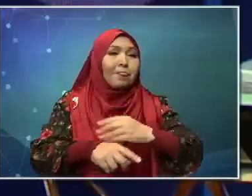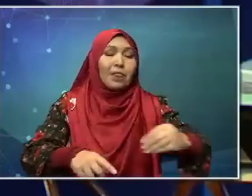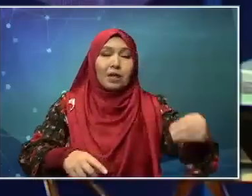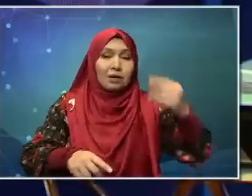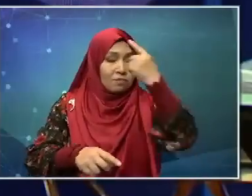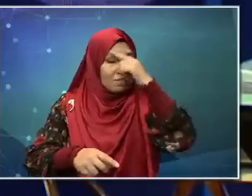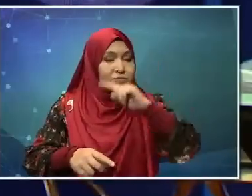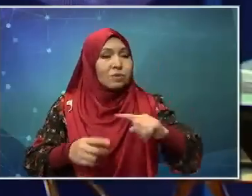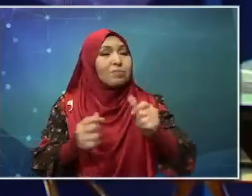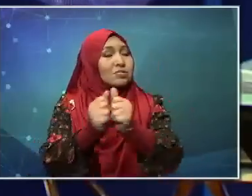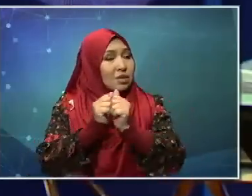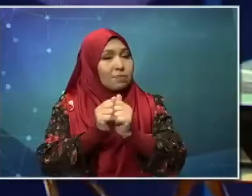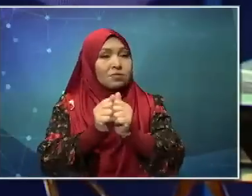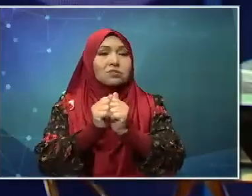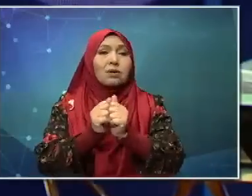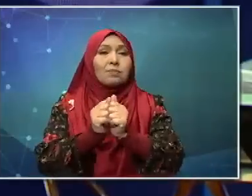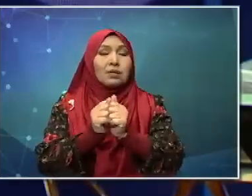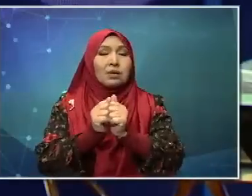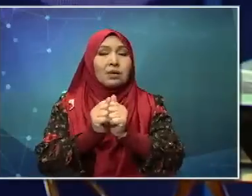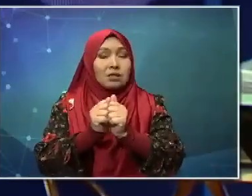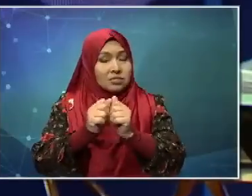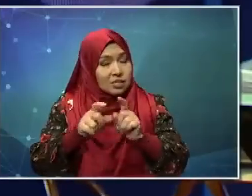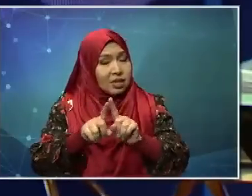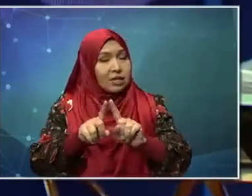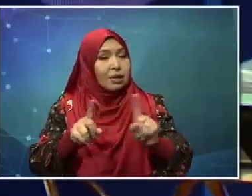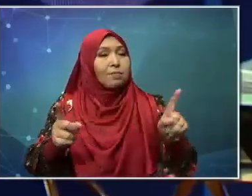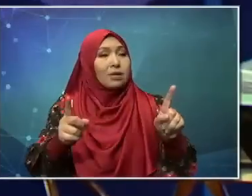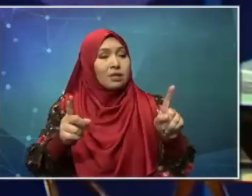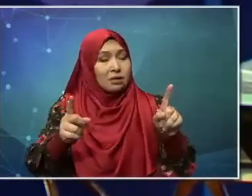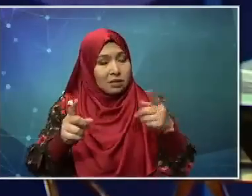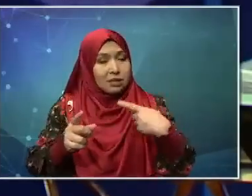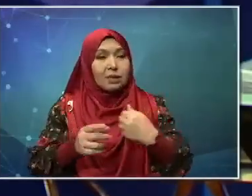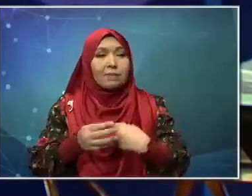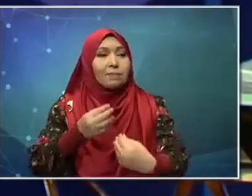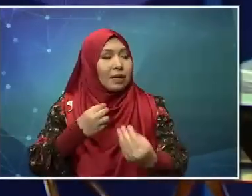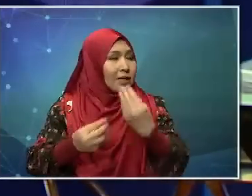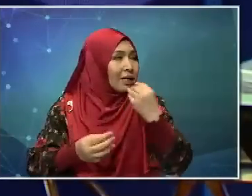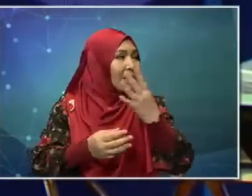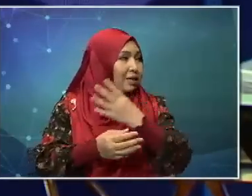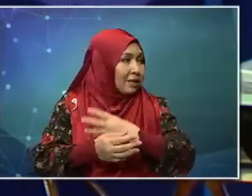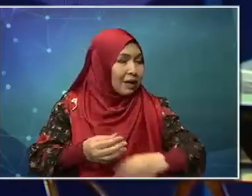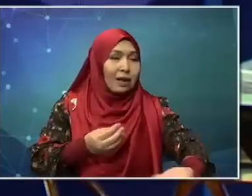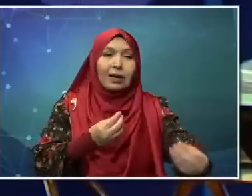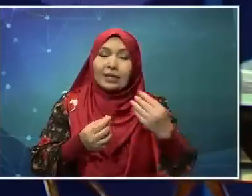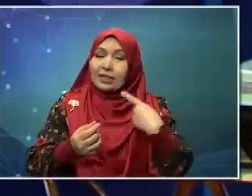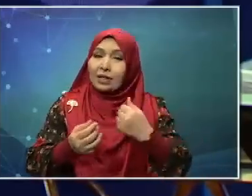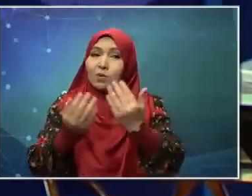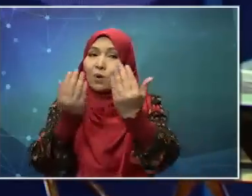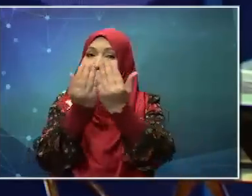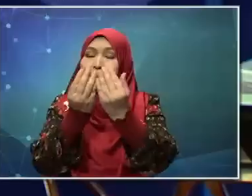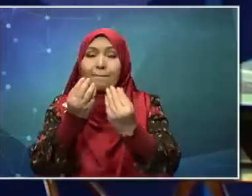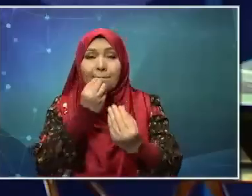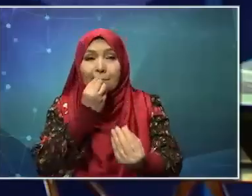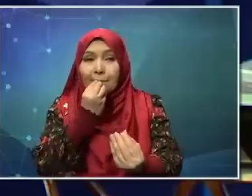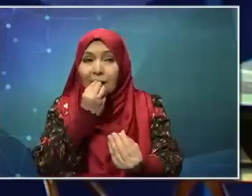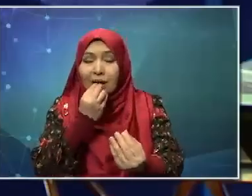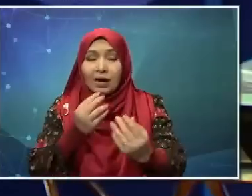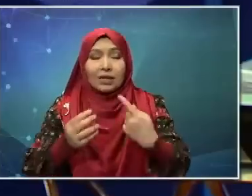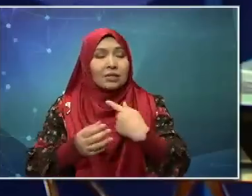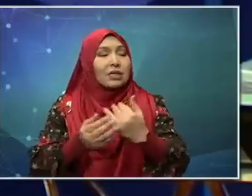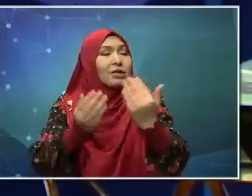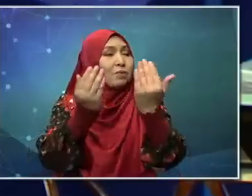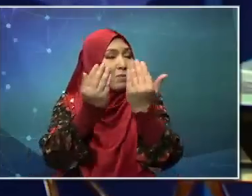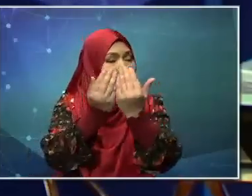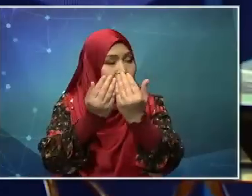lepas dan mari sama-sama ya selain daripada doa makanya pagi-pagi tadi kita dapat berdoa maka kita doa untuk majelis